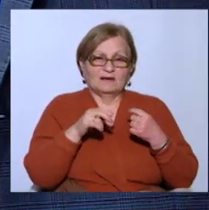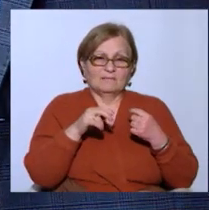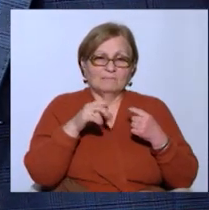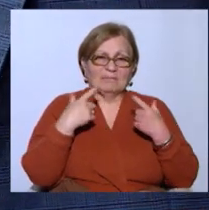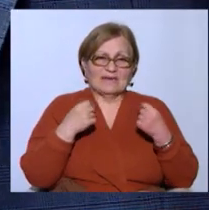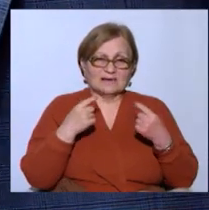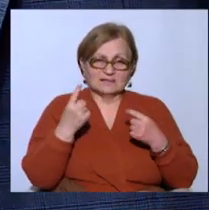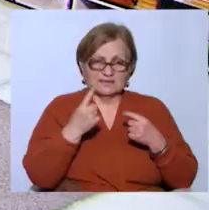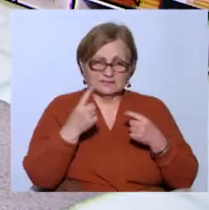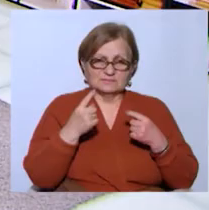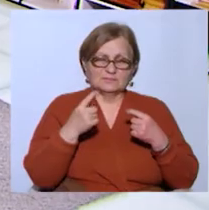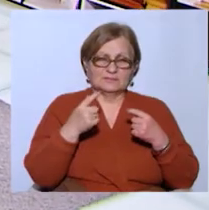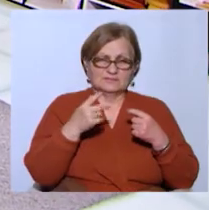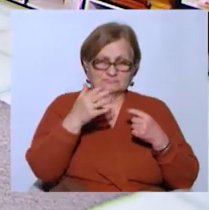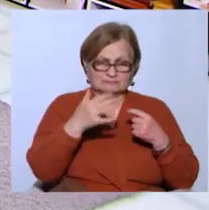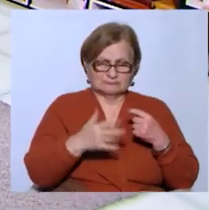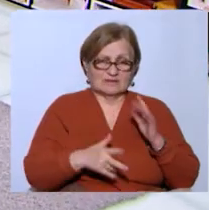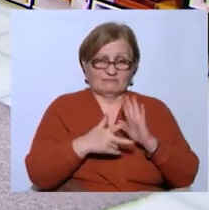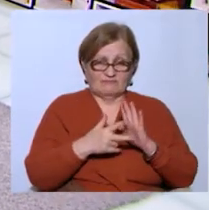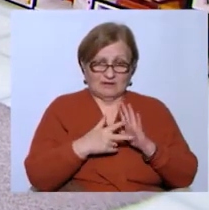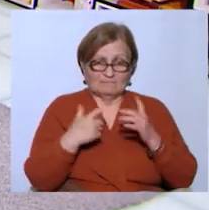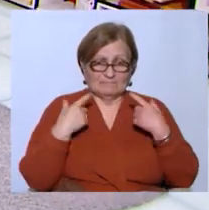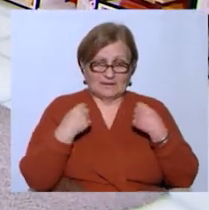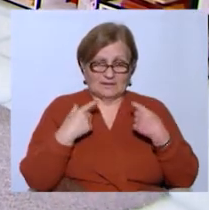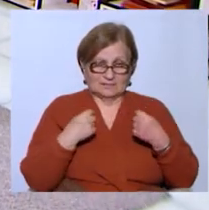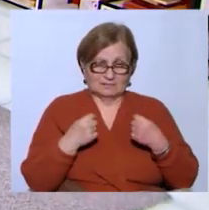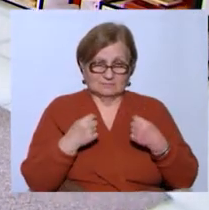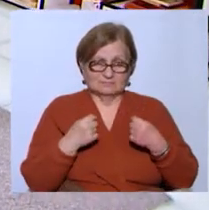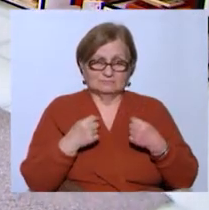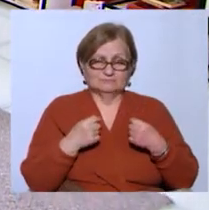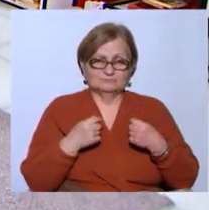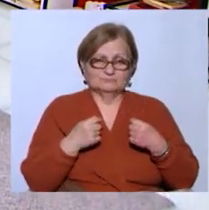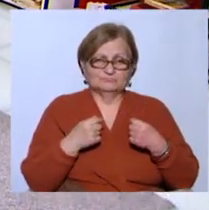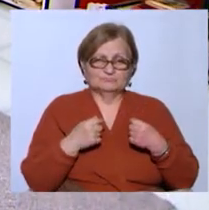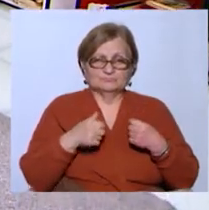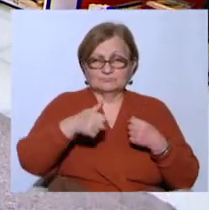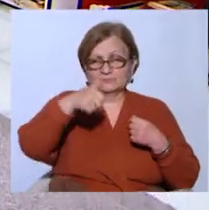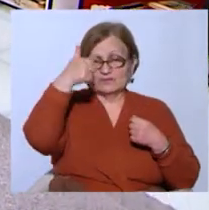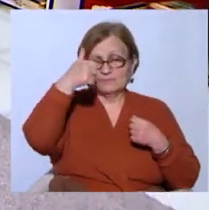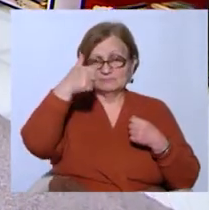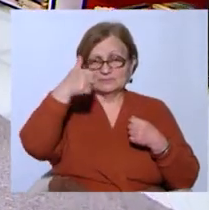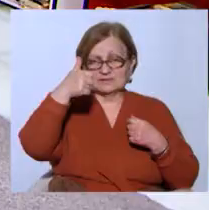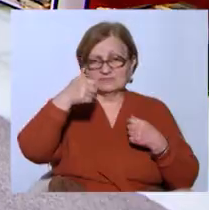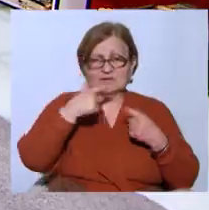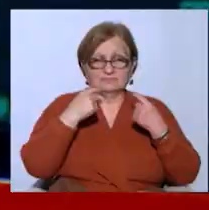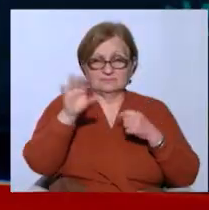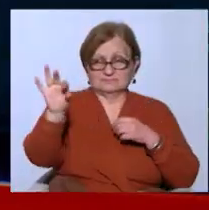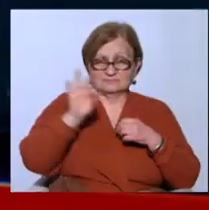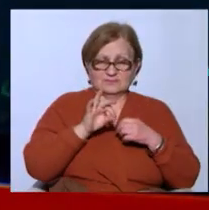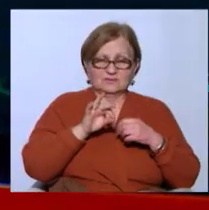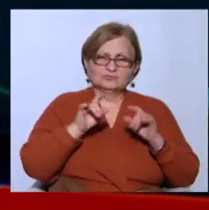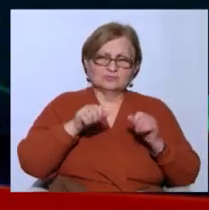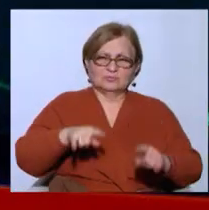P2, P3 და ასე შემდეგ P8. 8 პირველ პერაკთან შეგიძლიათ ნებისმიერი შარვალი ან